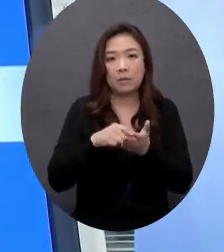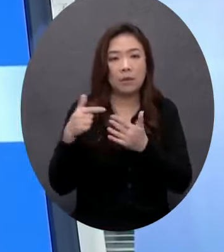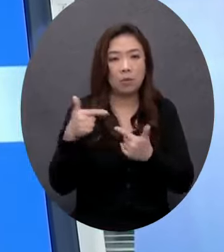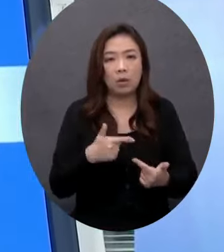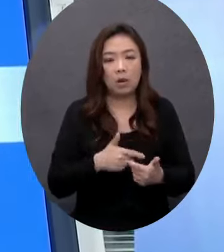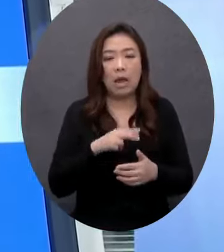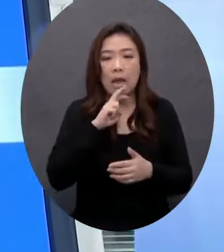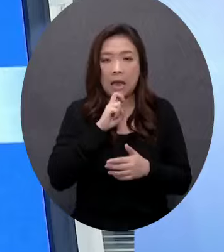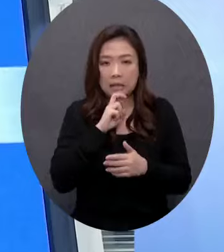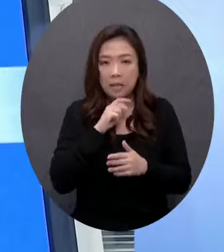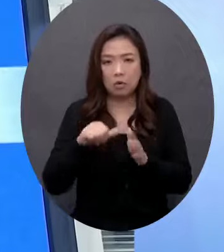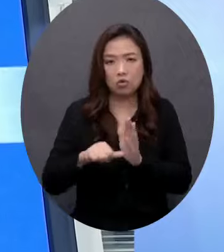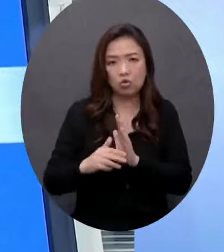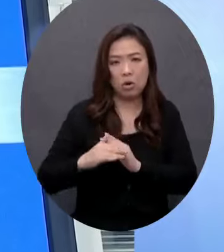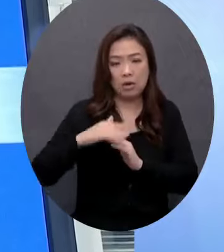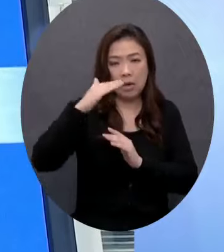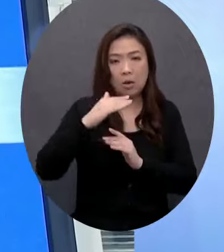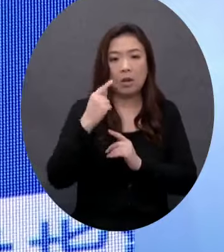恒指最多升到